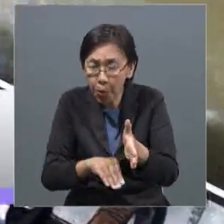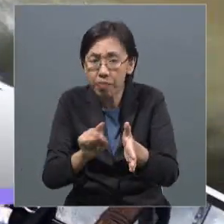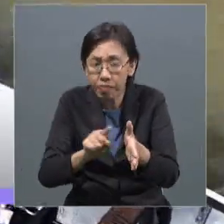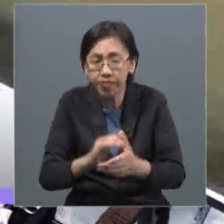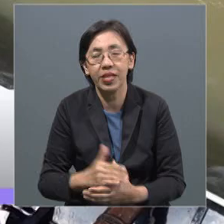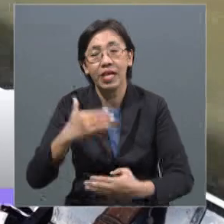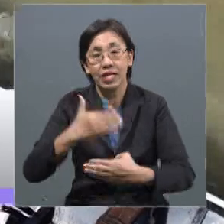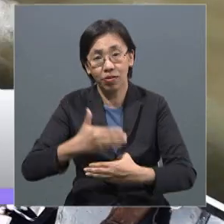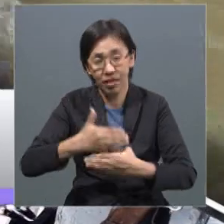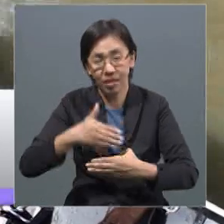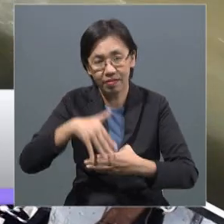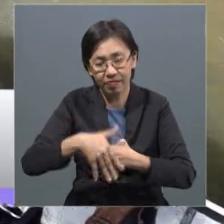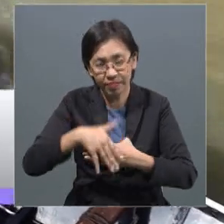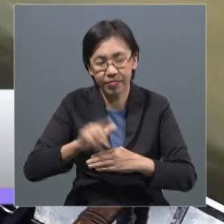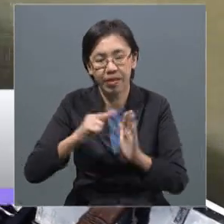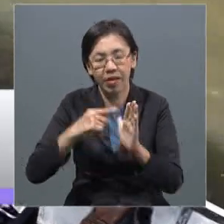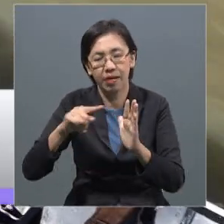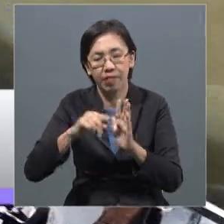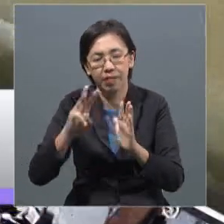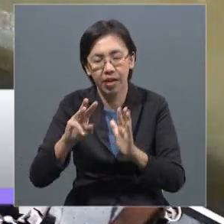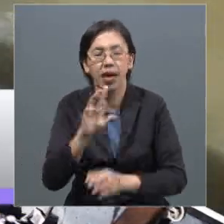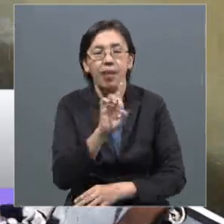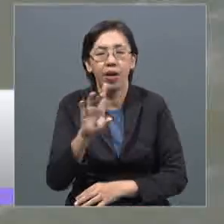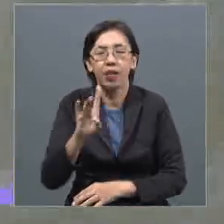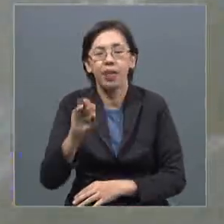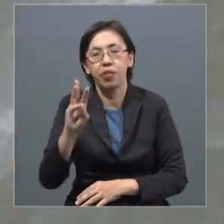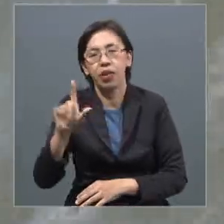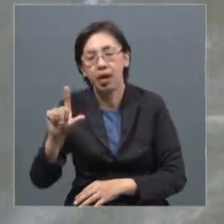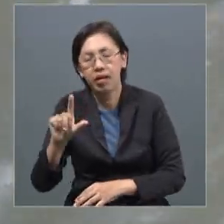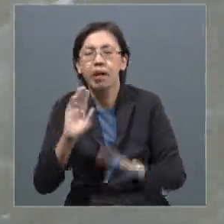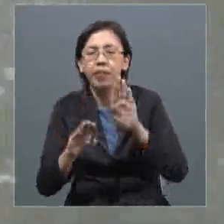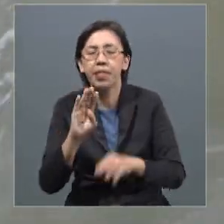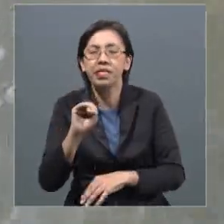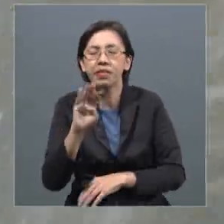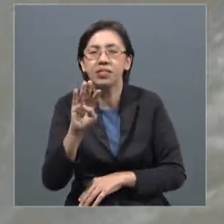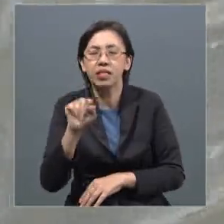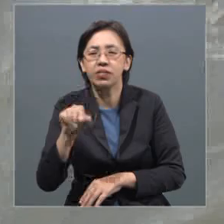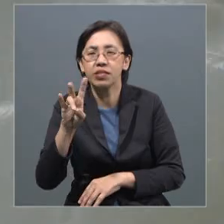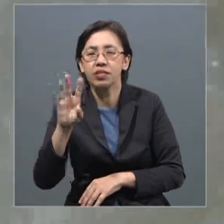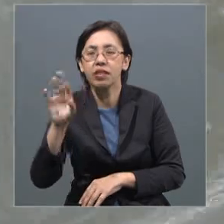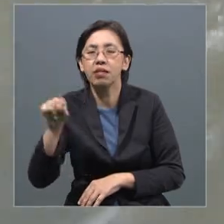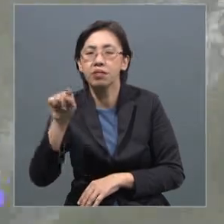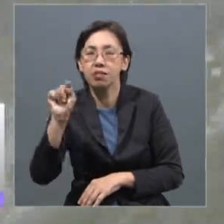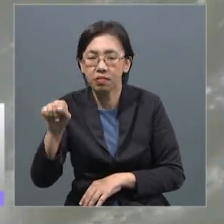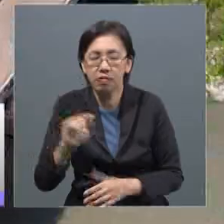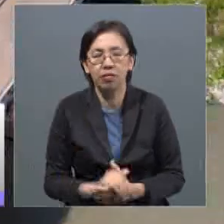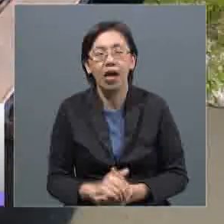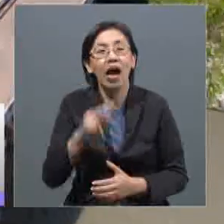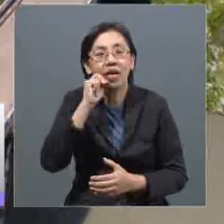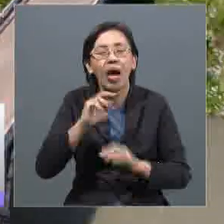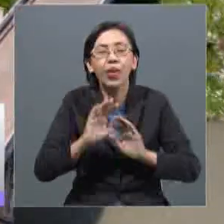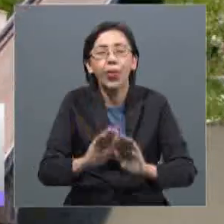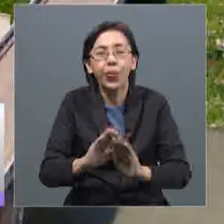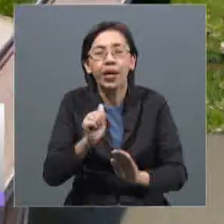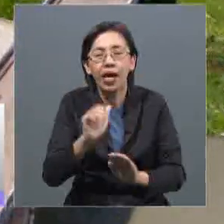ลำปาวนะคะมีปริมาณน้ำกว่า 886ล้านลูกบาทเมตรประมาณสัก 44.7 19%ค่ะยังรับน้ำได้